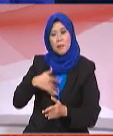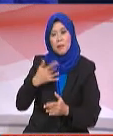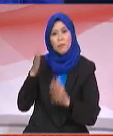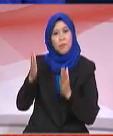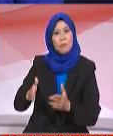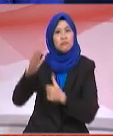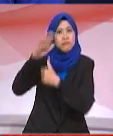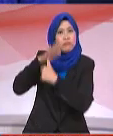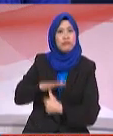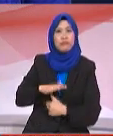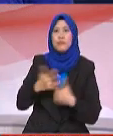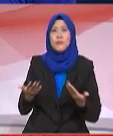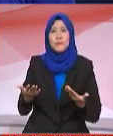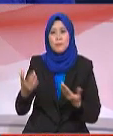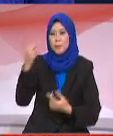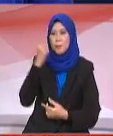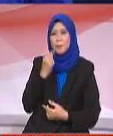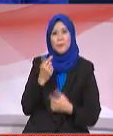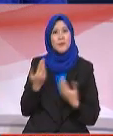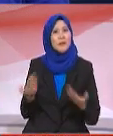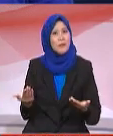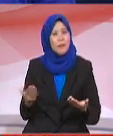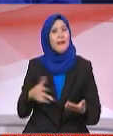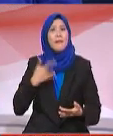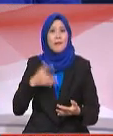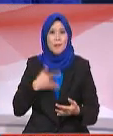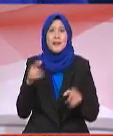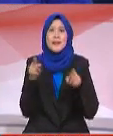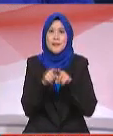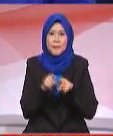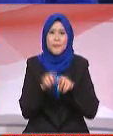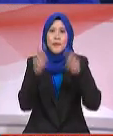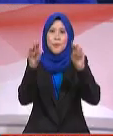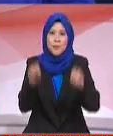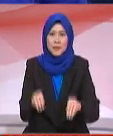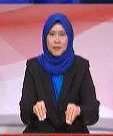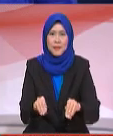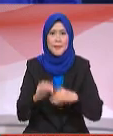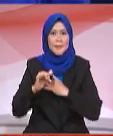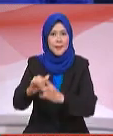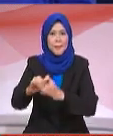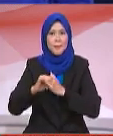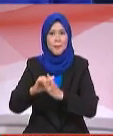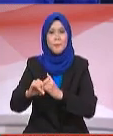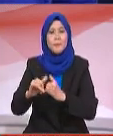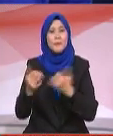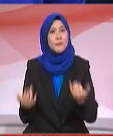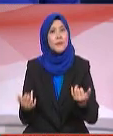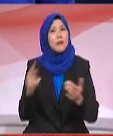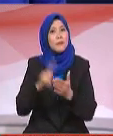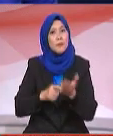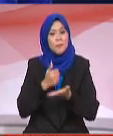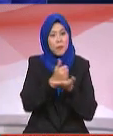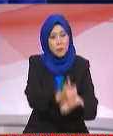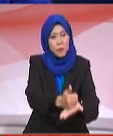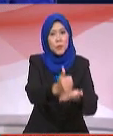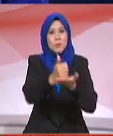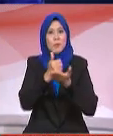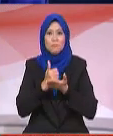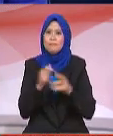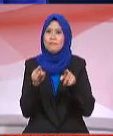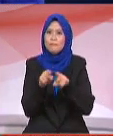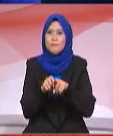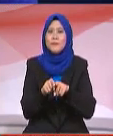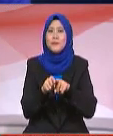dihina, dicerca, dipandang sinis. Mereka juga manusia seperti mana kita. Jadi, apa yang boleh kita bantu, kita bantulah